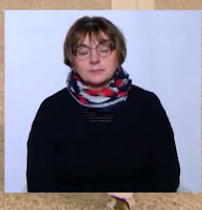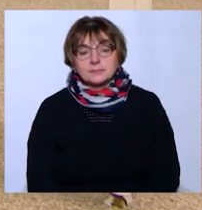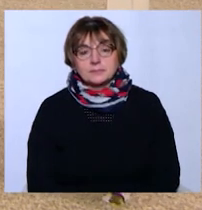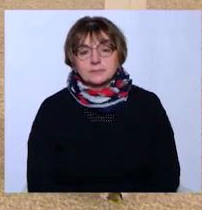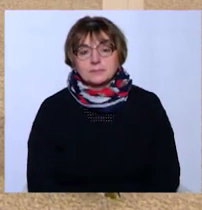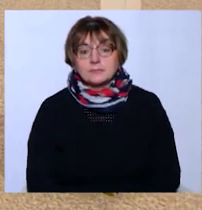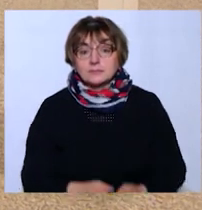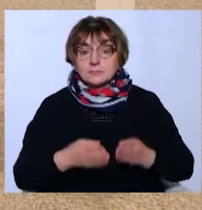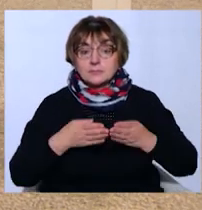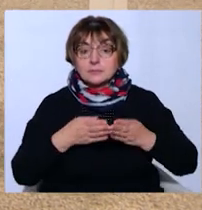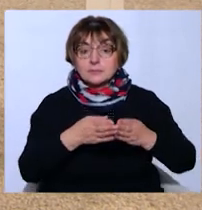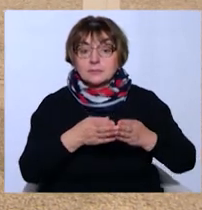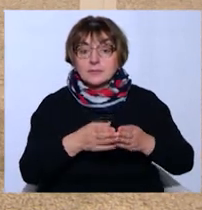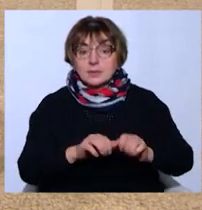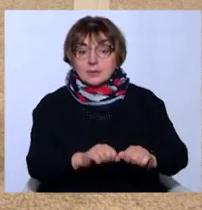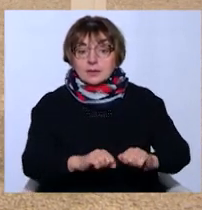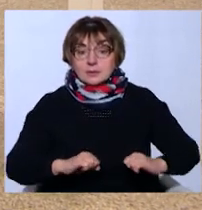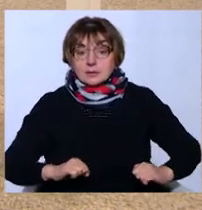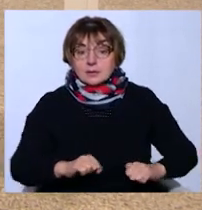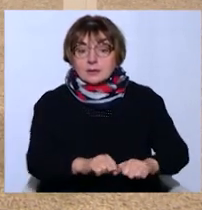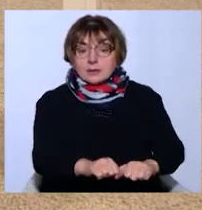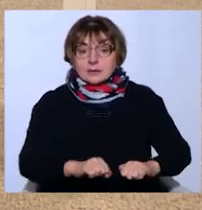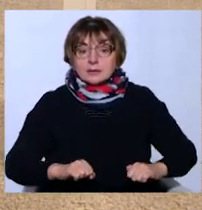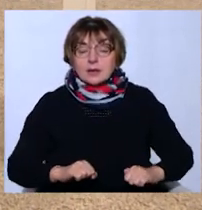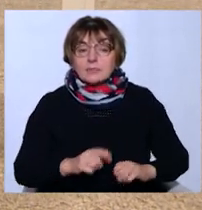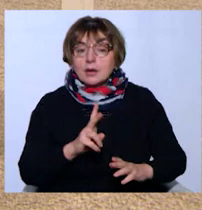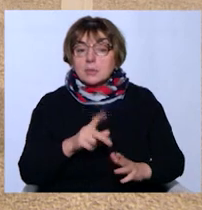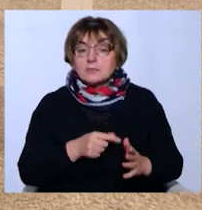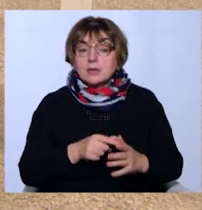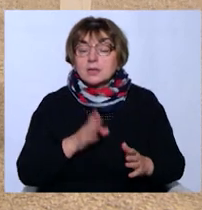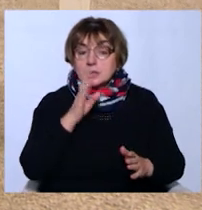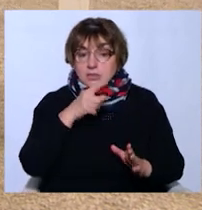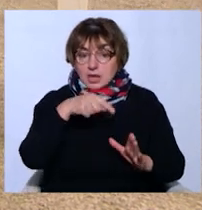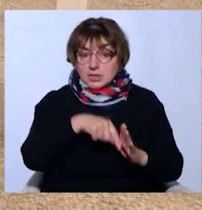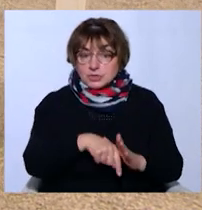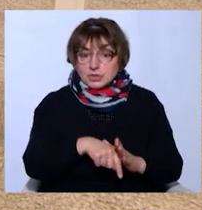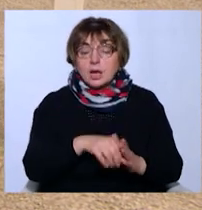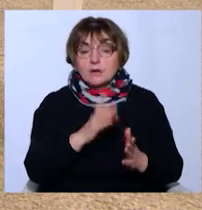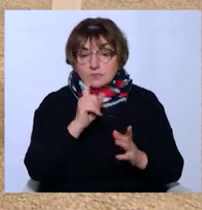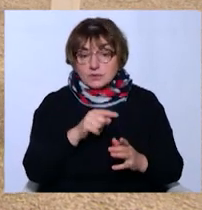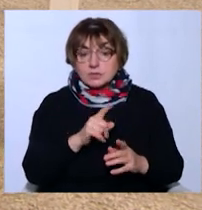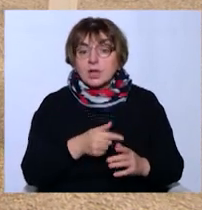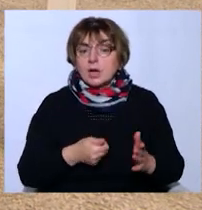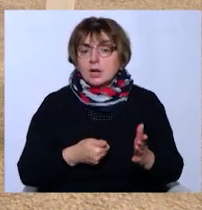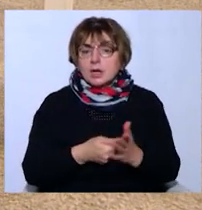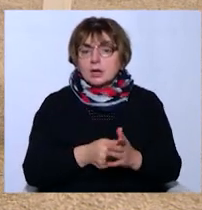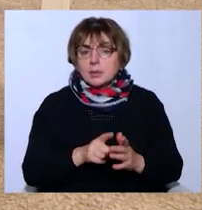შემდეგი ნავი. ნავები იცით რომ წყალშია, ამიტომ ნავი შეგვიძლია აი აქ